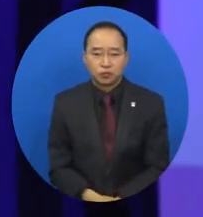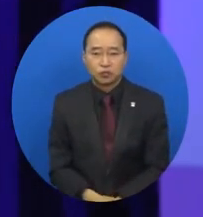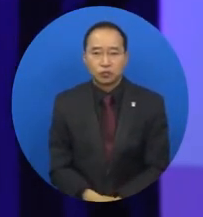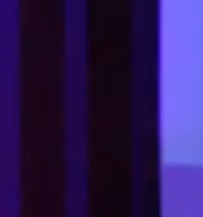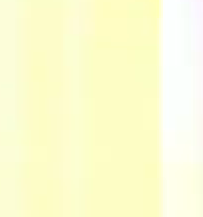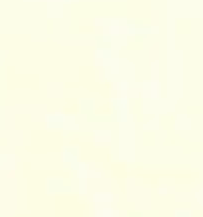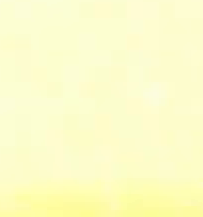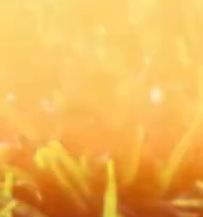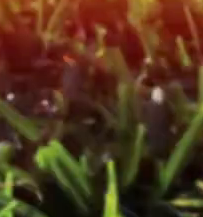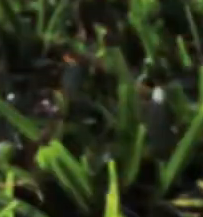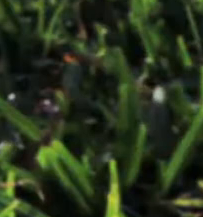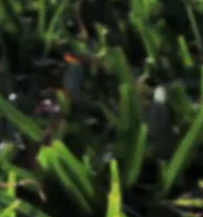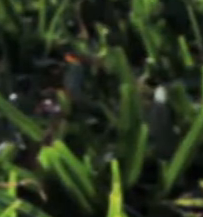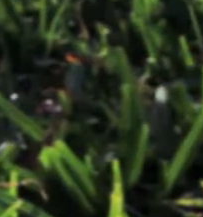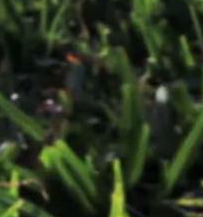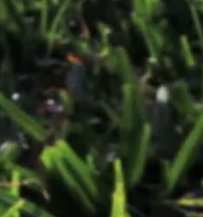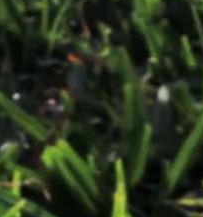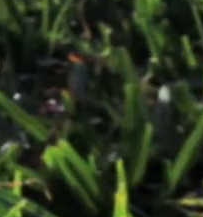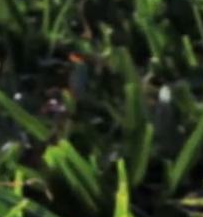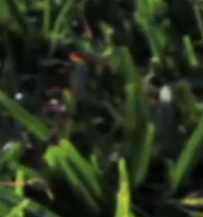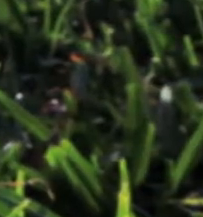과정이었습니다.